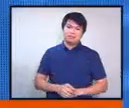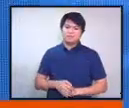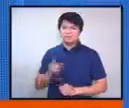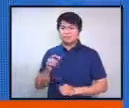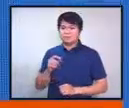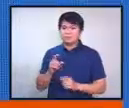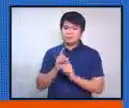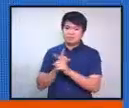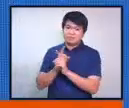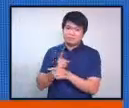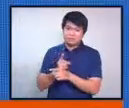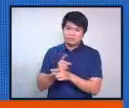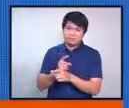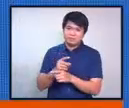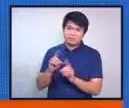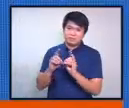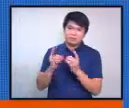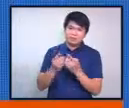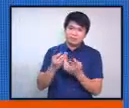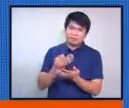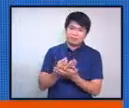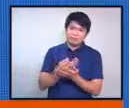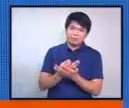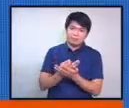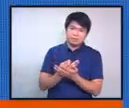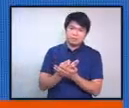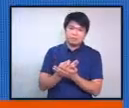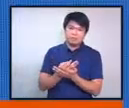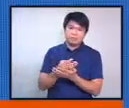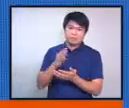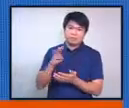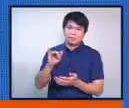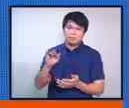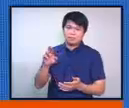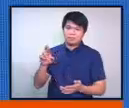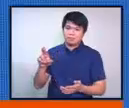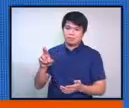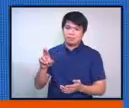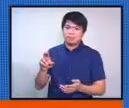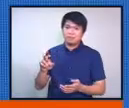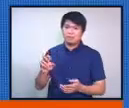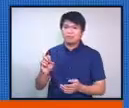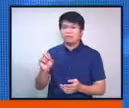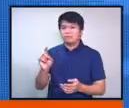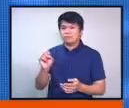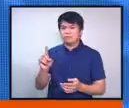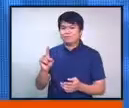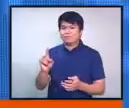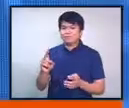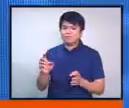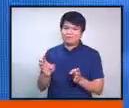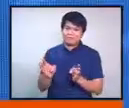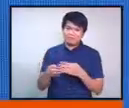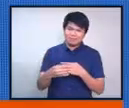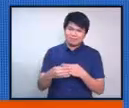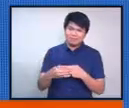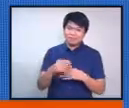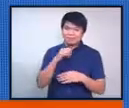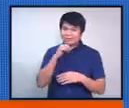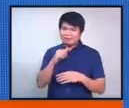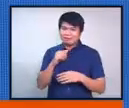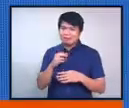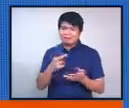Tinalakay ng Department of Finance at Bureau of Internal Revenue ang 11 bodega sa Bulacan na hindi raw